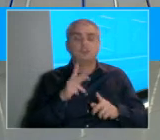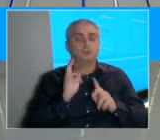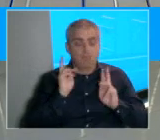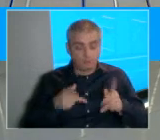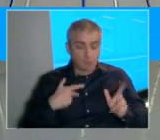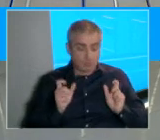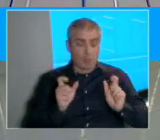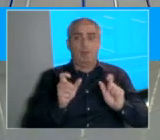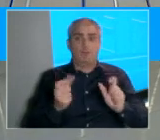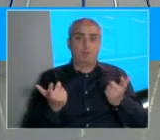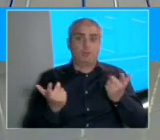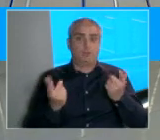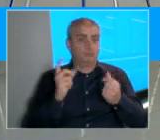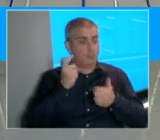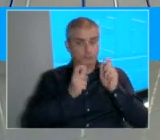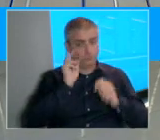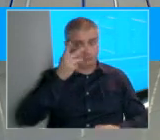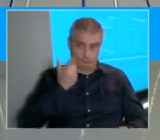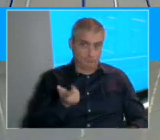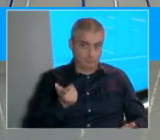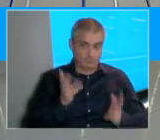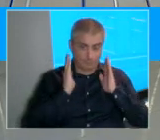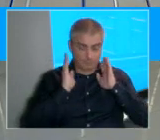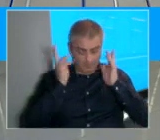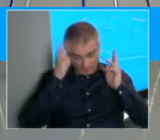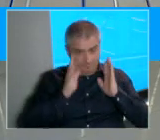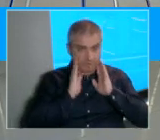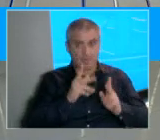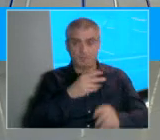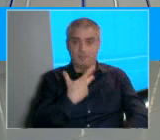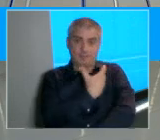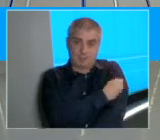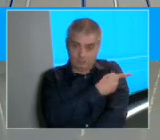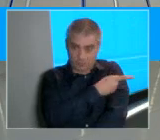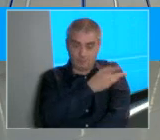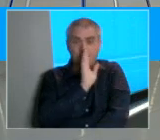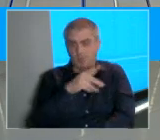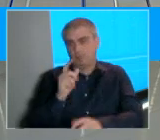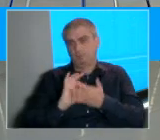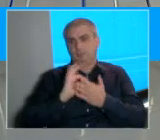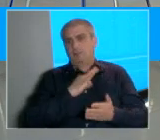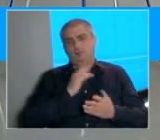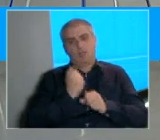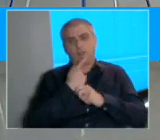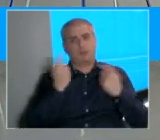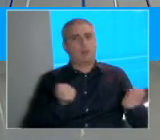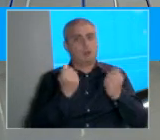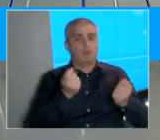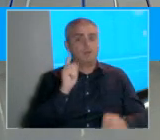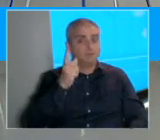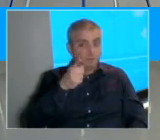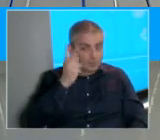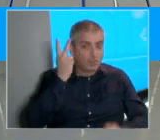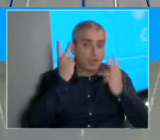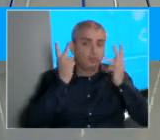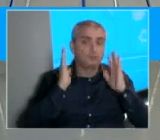למנוע, א', אנשים צריכים להאמין בחיסון, ומשרד הבריאות צריך לעשות כמובן את העבודה של ההסברה, אבל אני מזכיר שוב,